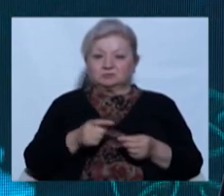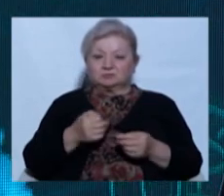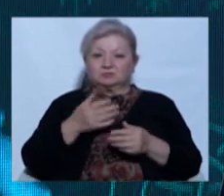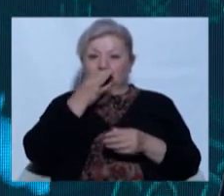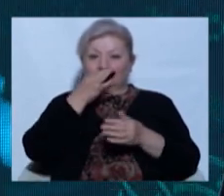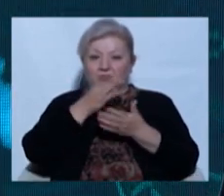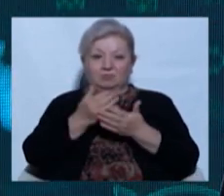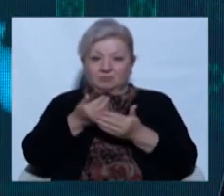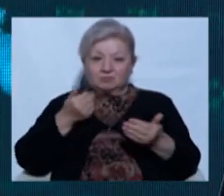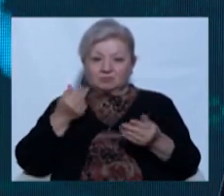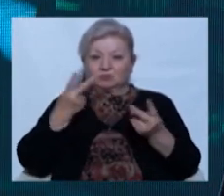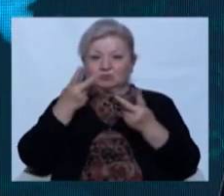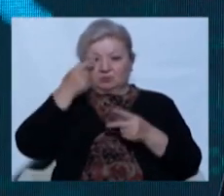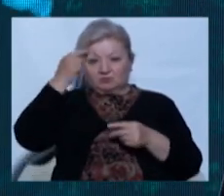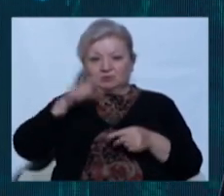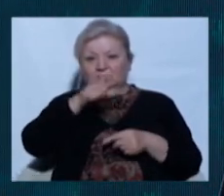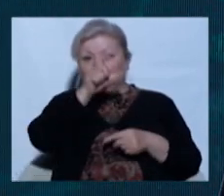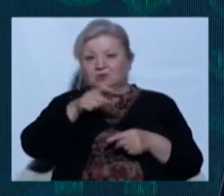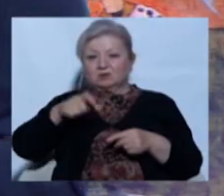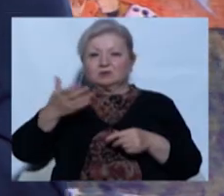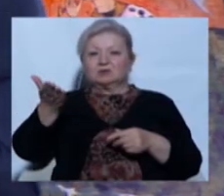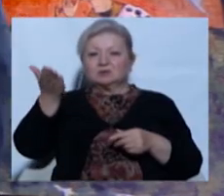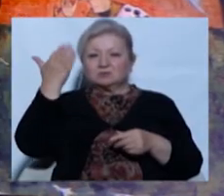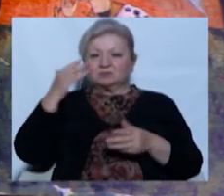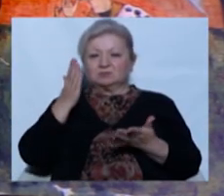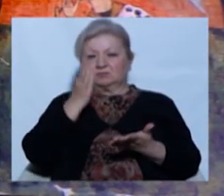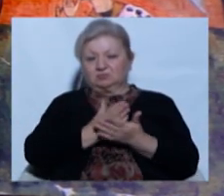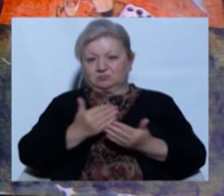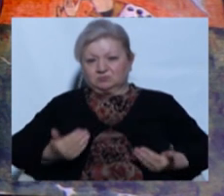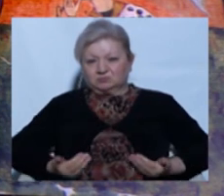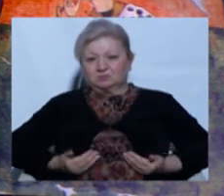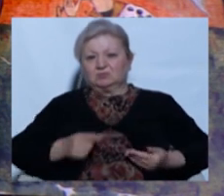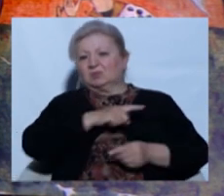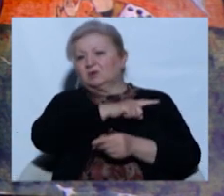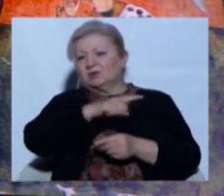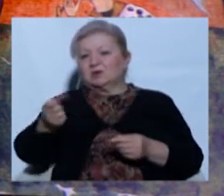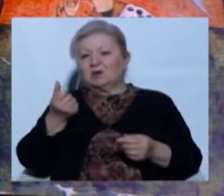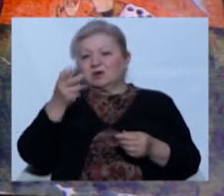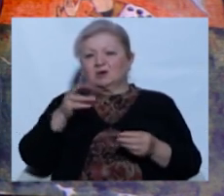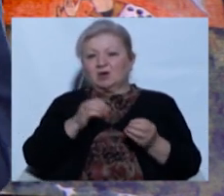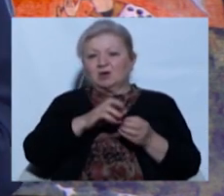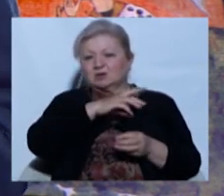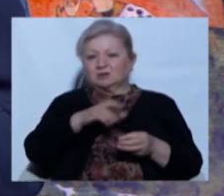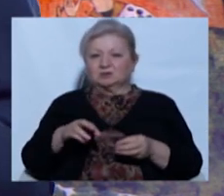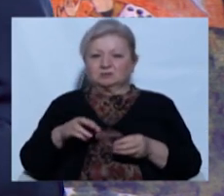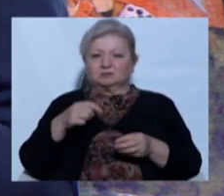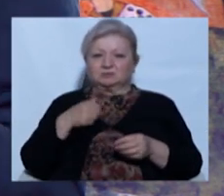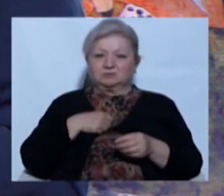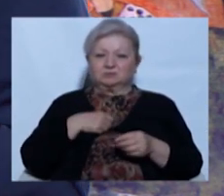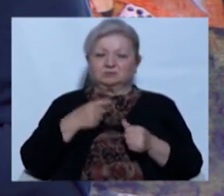გავცემთ პასუხს, ჩვენ უნდა ვიცოდეთ, რომ ადამიანი ძალიან დიდი ხანია არსებობს, რამდენიმე ათეული ათასი წელია ჰომო საპიენსი ქვია